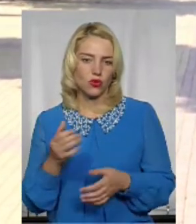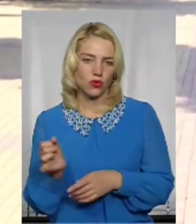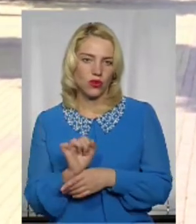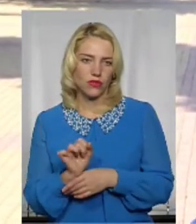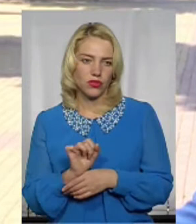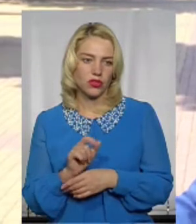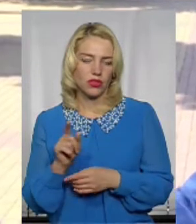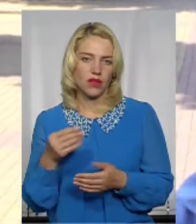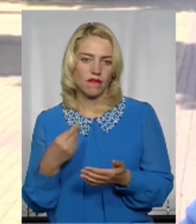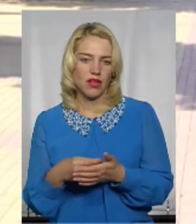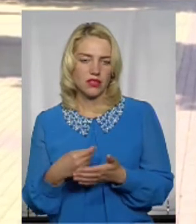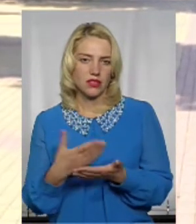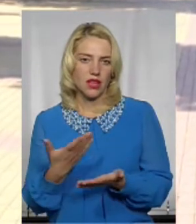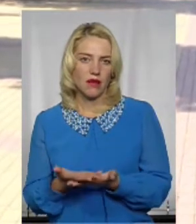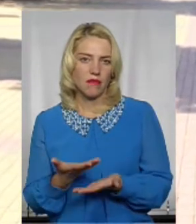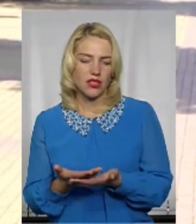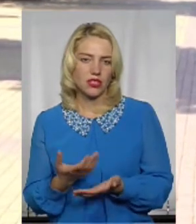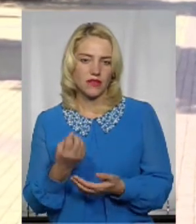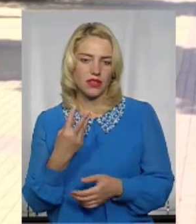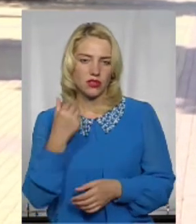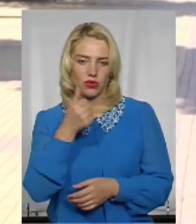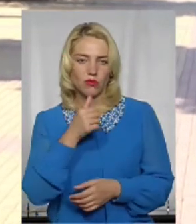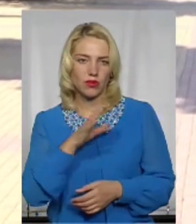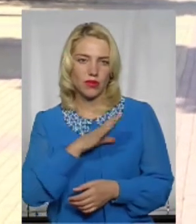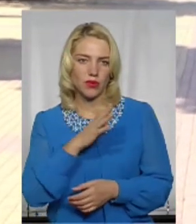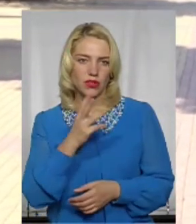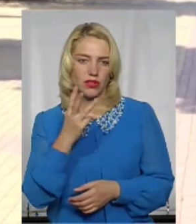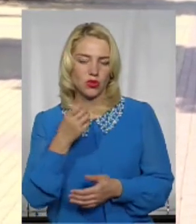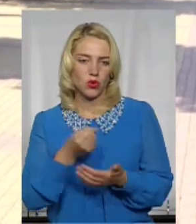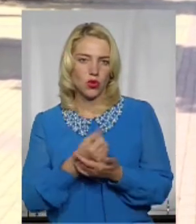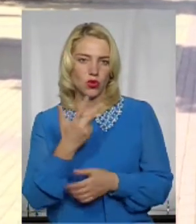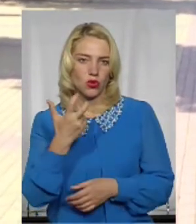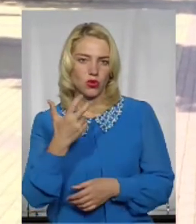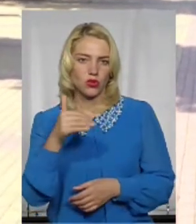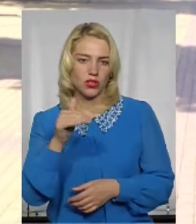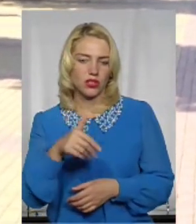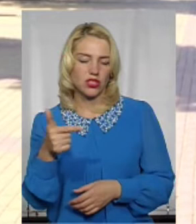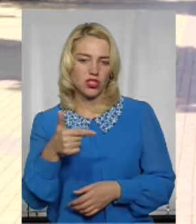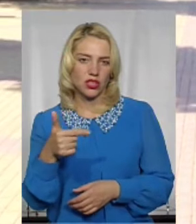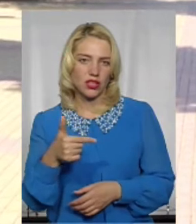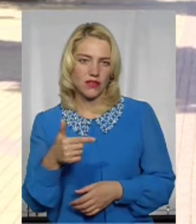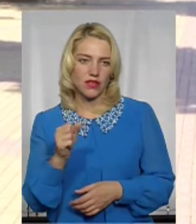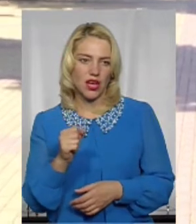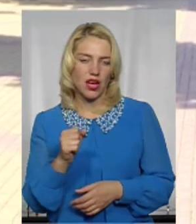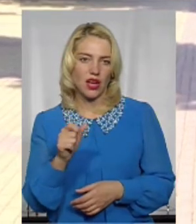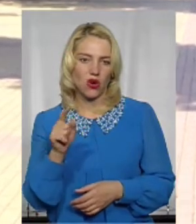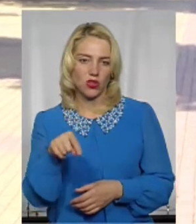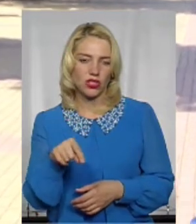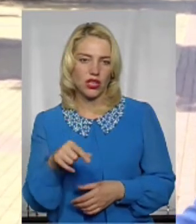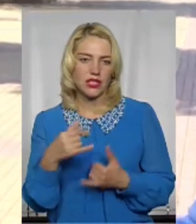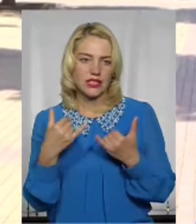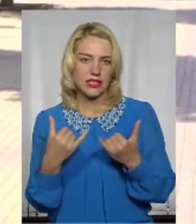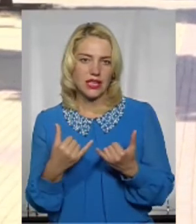там і вартість майже в 13-му році склала 300 до 300 тисяч гривень, а хоча